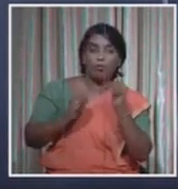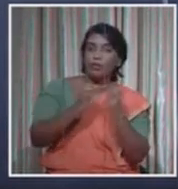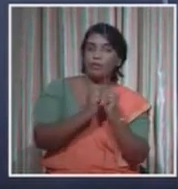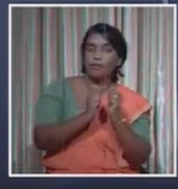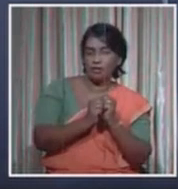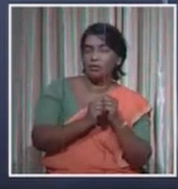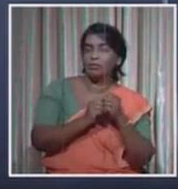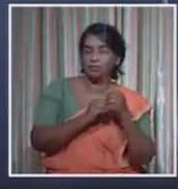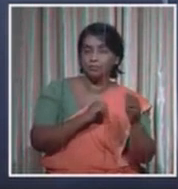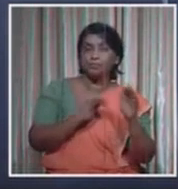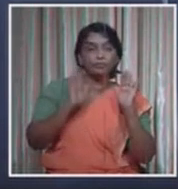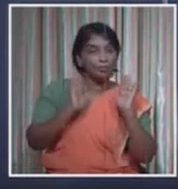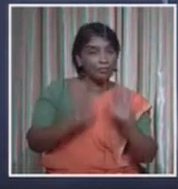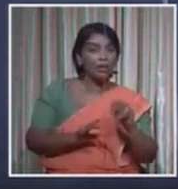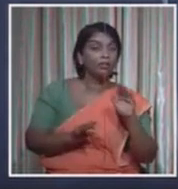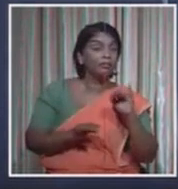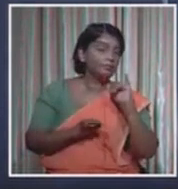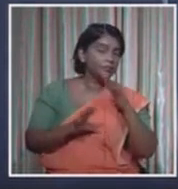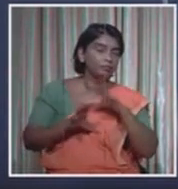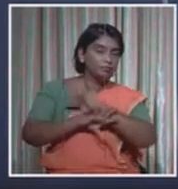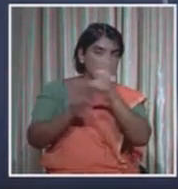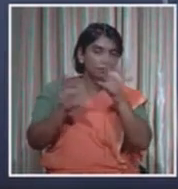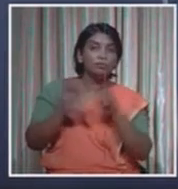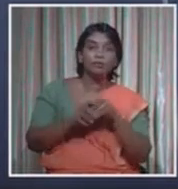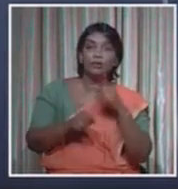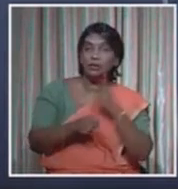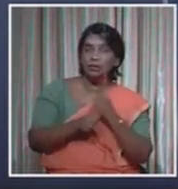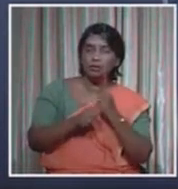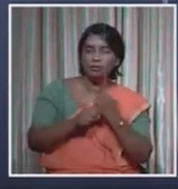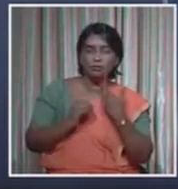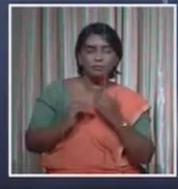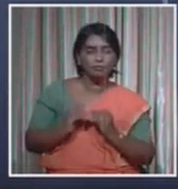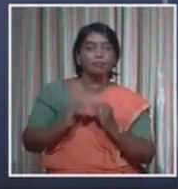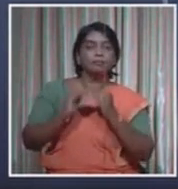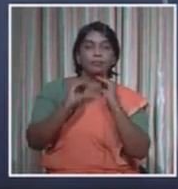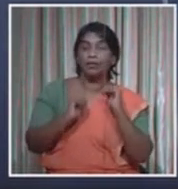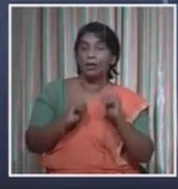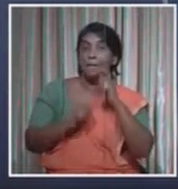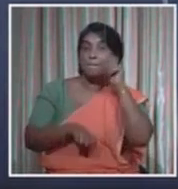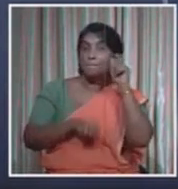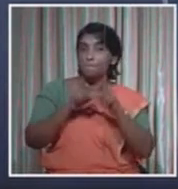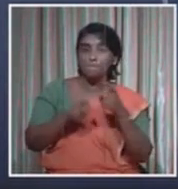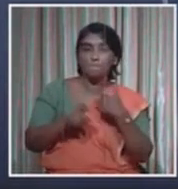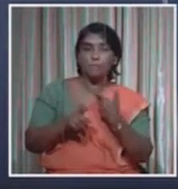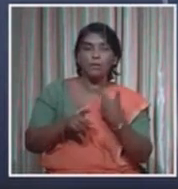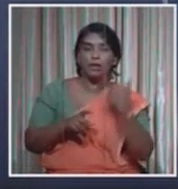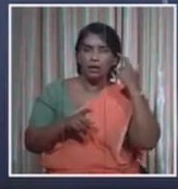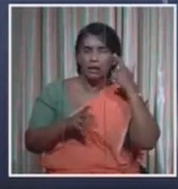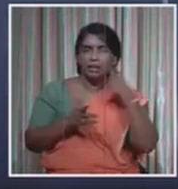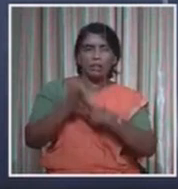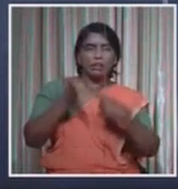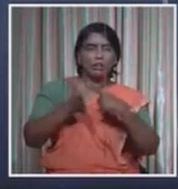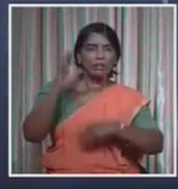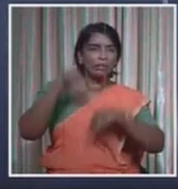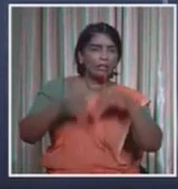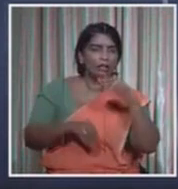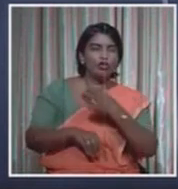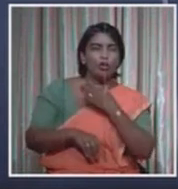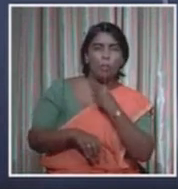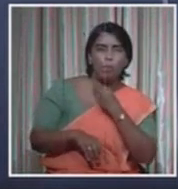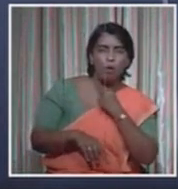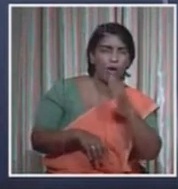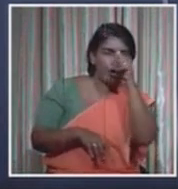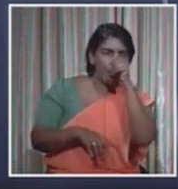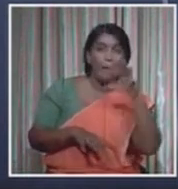කරගෙන යනවා. හැබැයි සමස්ත නිලධාරීවාදයම ඔලුවස්සනවා. ඇයි? මිනිසුන්ට හිතනවා දේශපාලඥ බොරුකාරයෝ